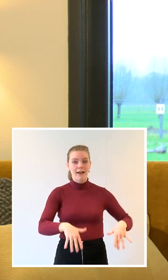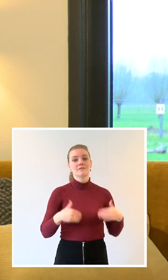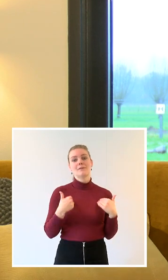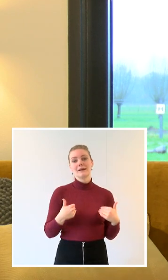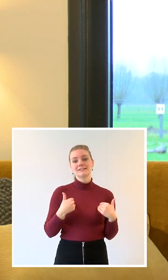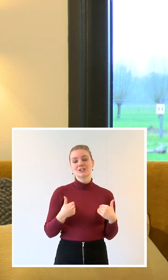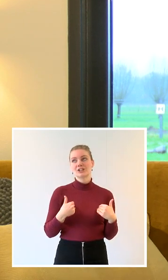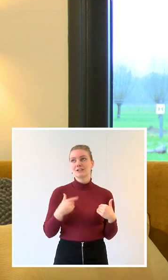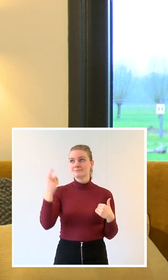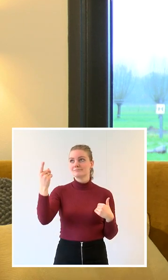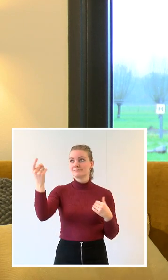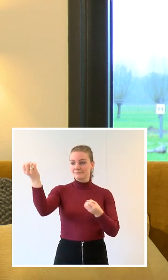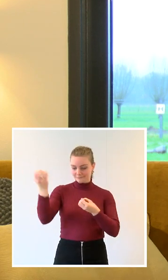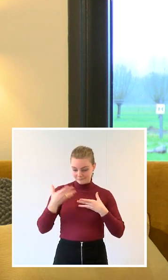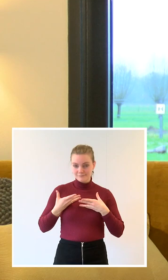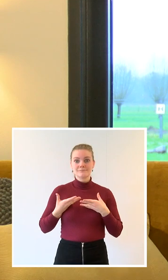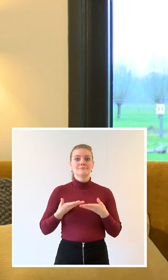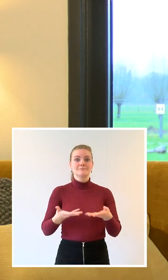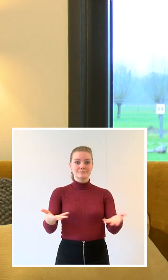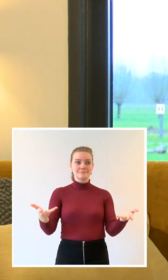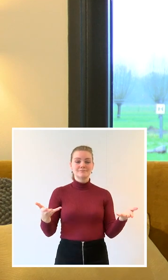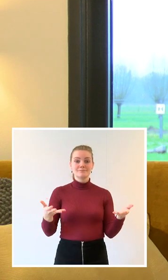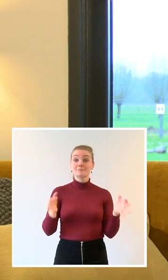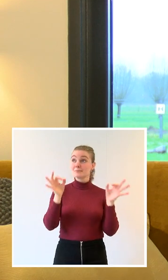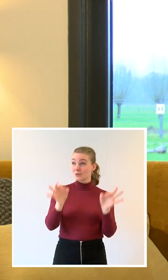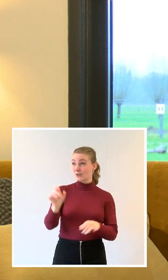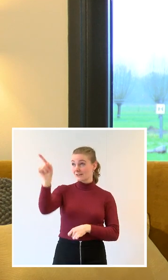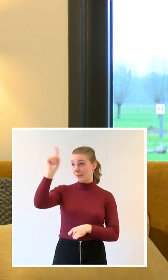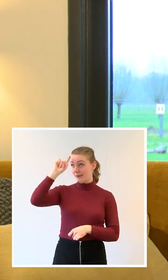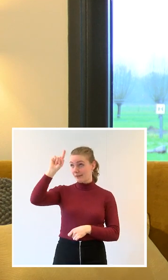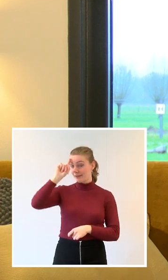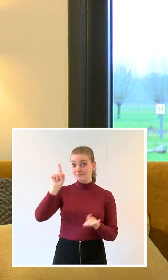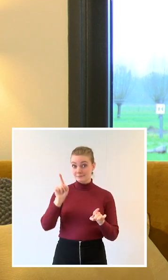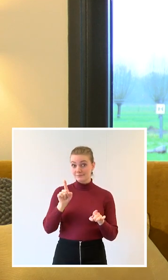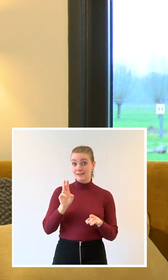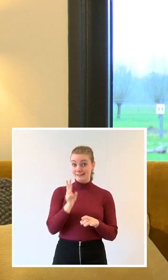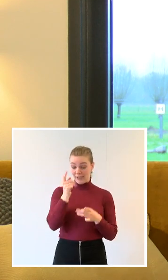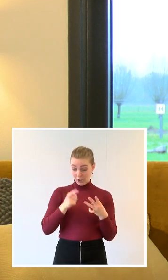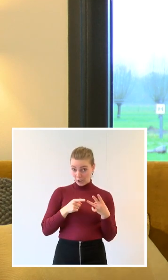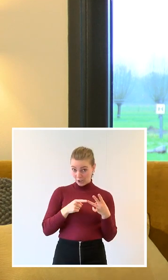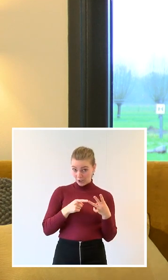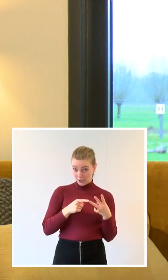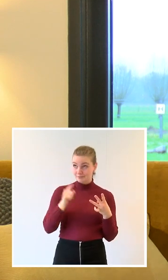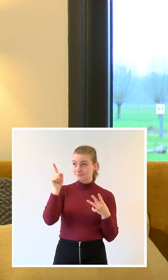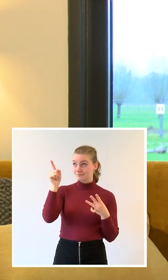En het bijzondere van het plan van God, en dat is de derde, is dat God erop uit is om mensen te